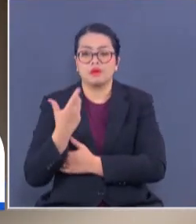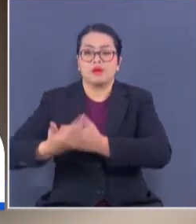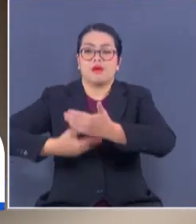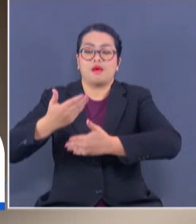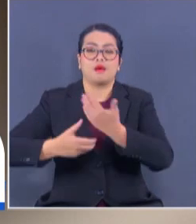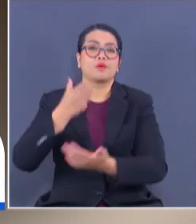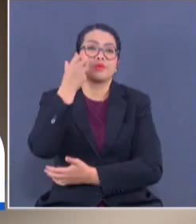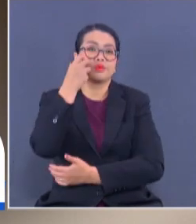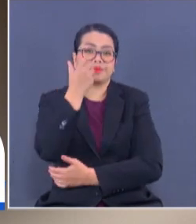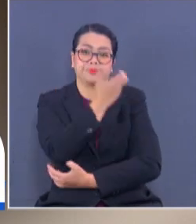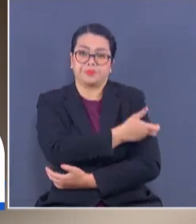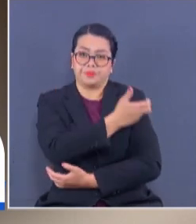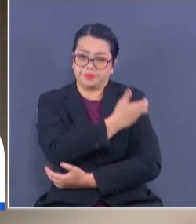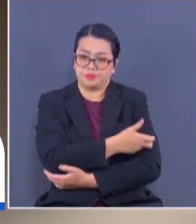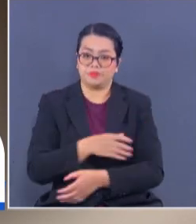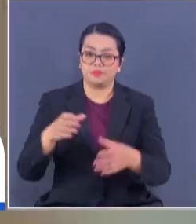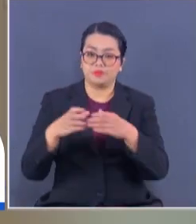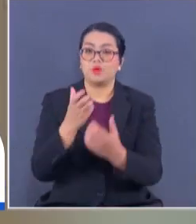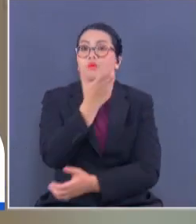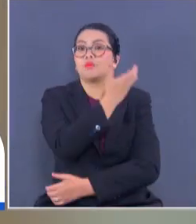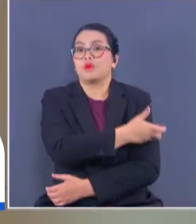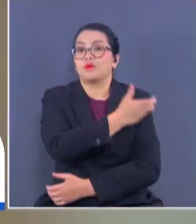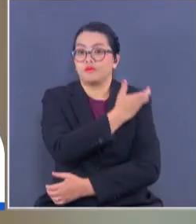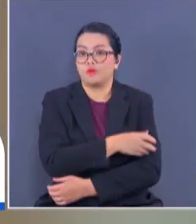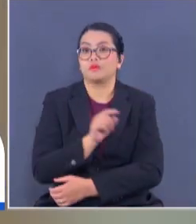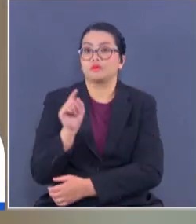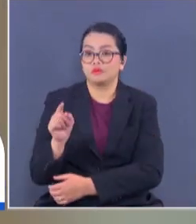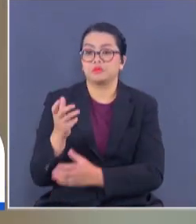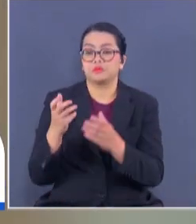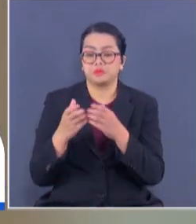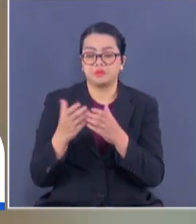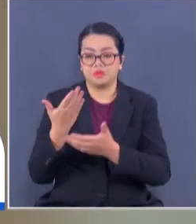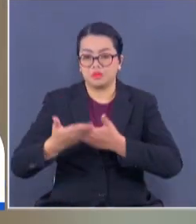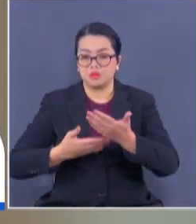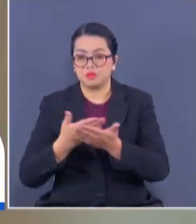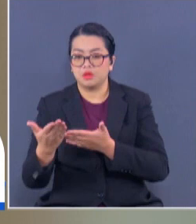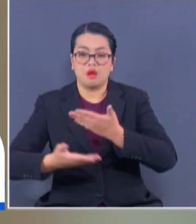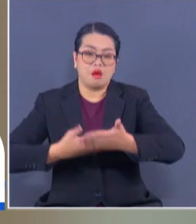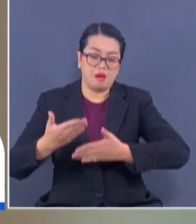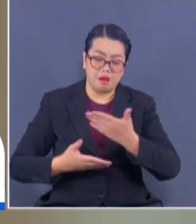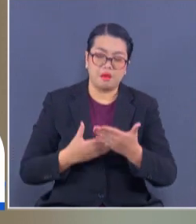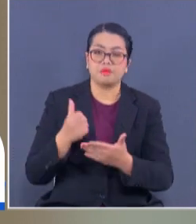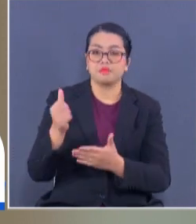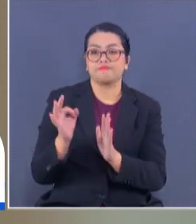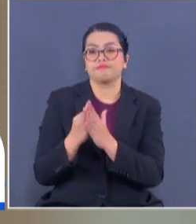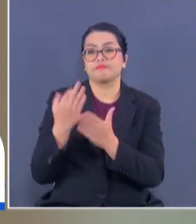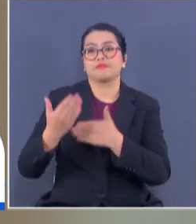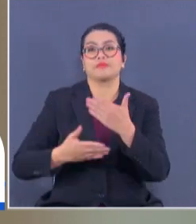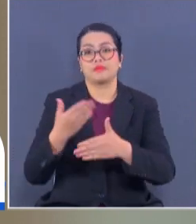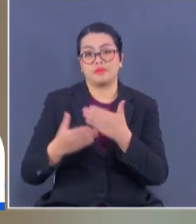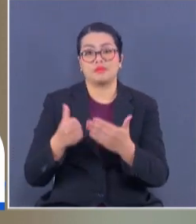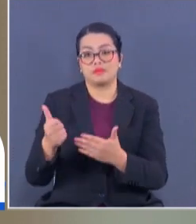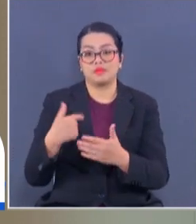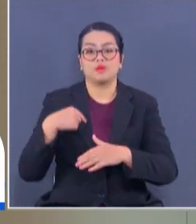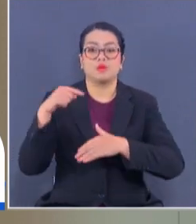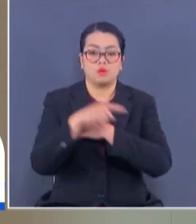ท์มือถือ iPhone นะคะในกลุ่ม iPhone Market Thailand ซึ่งเป็นกลุ่มที่มีการซื้อขายโทรศัพท์ iPhone ใน Facebook ค่ะพอคนโก